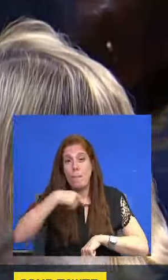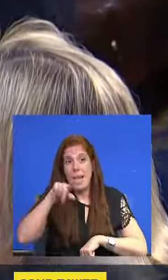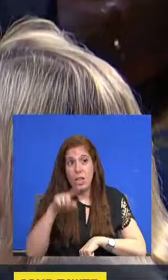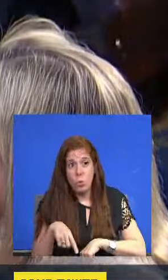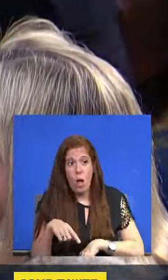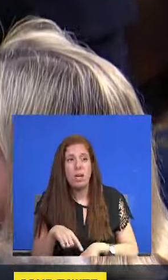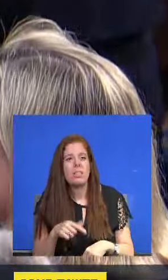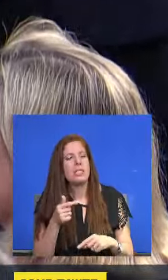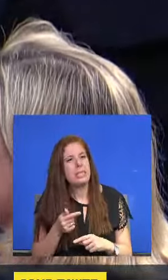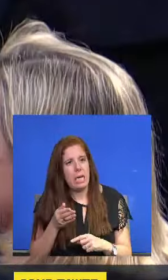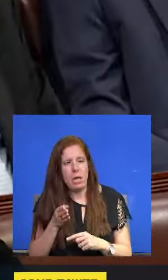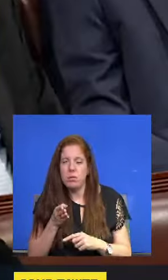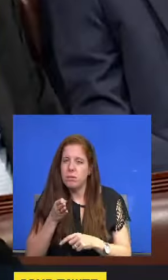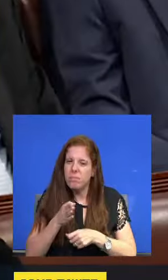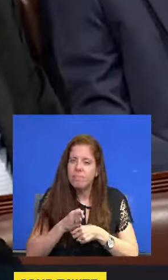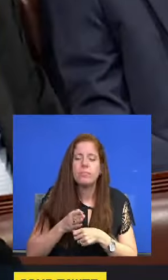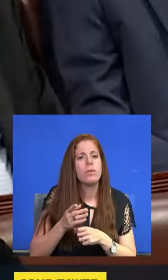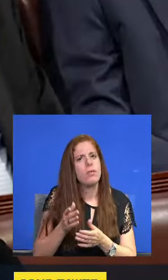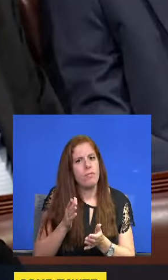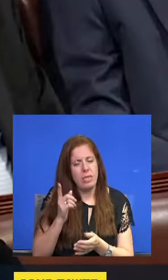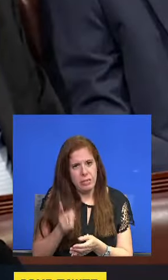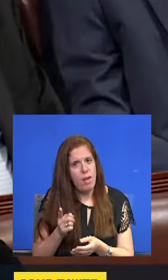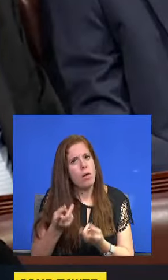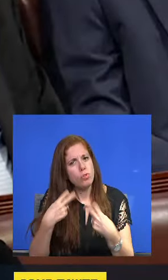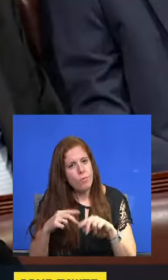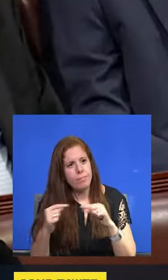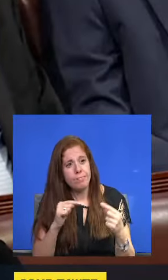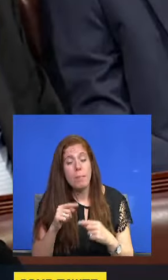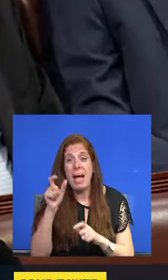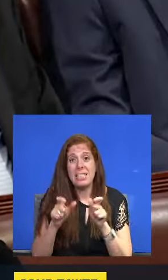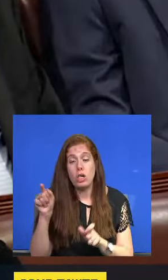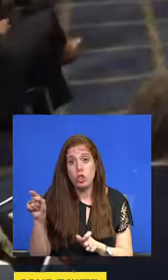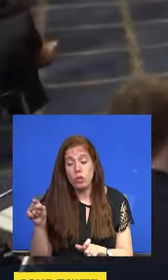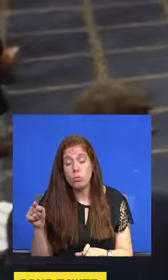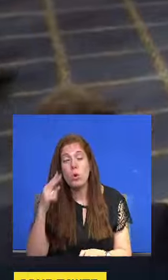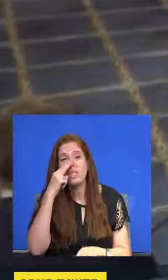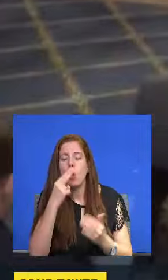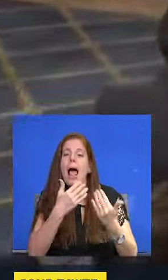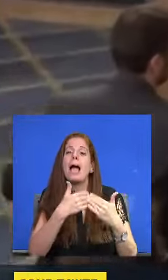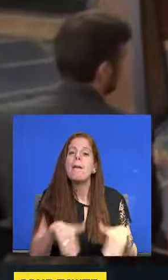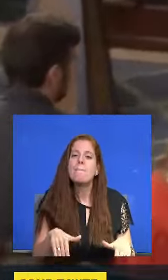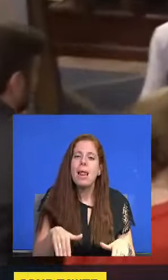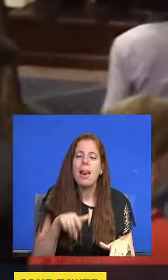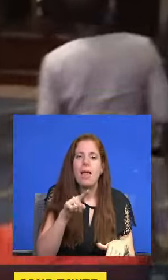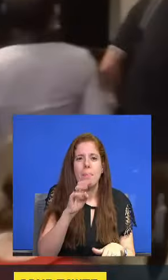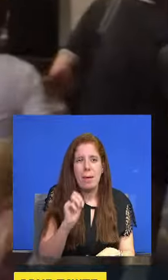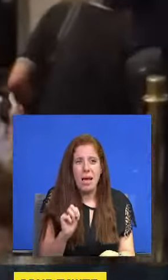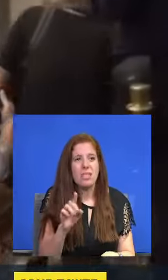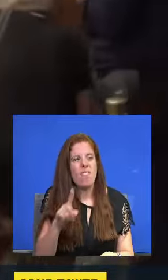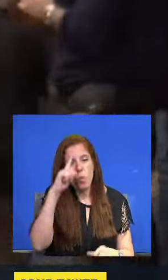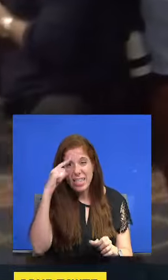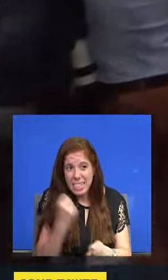וחפה עליו הצבעות חוזרות ונשנות. מאז ניסו גץ ואנשי הימין להגביל את צעדיו של מקארתי, אך הוא התעקש